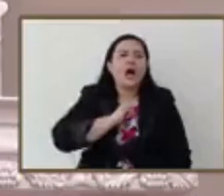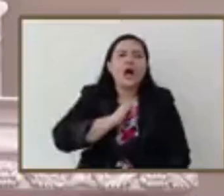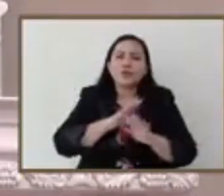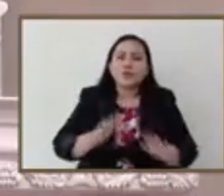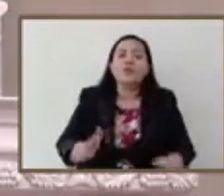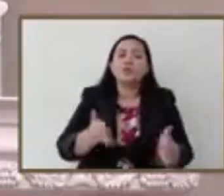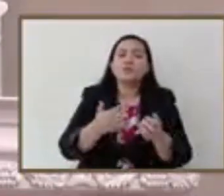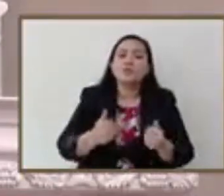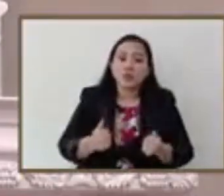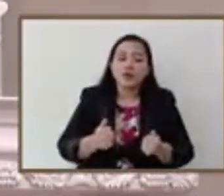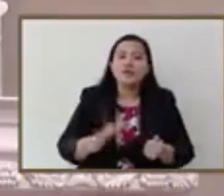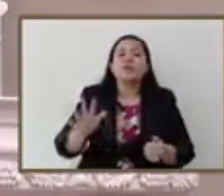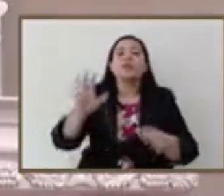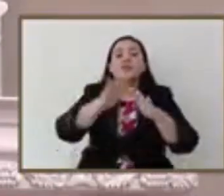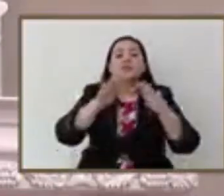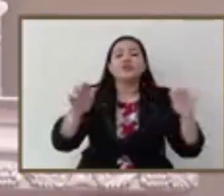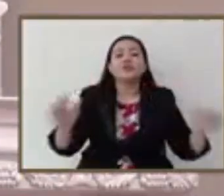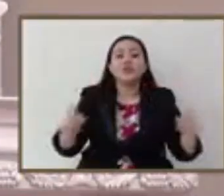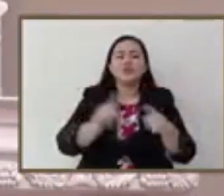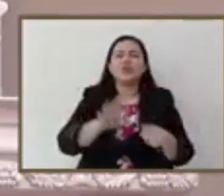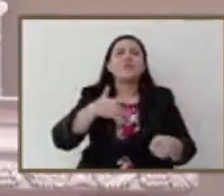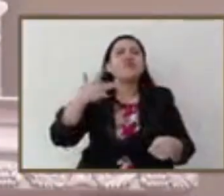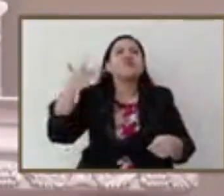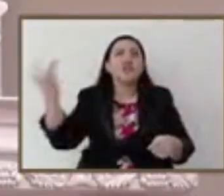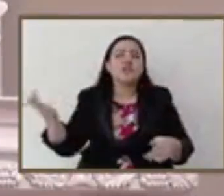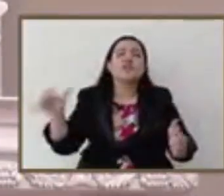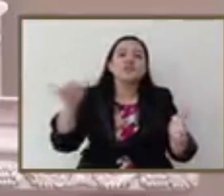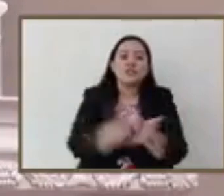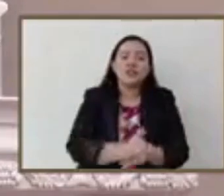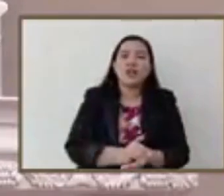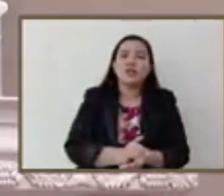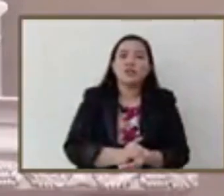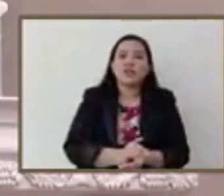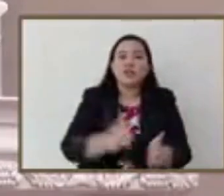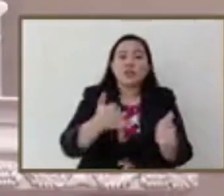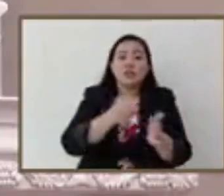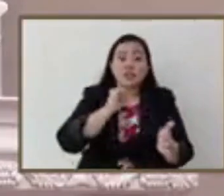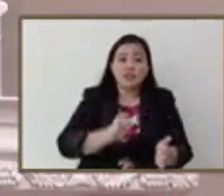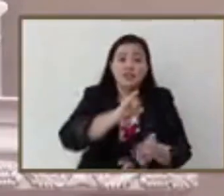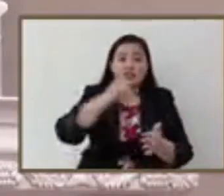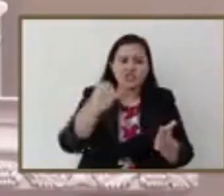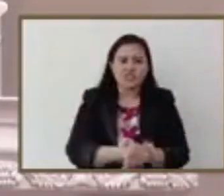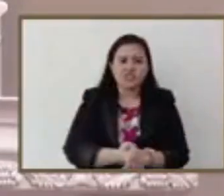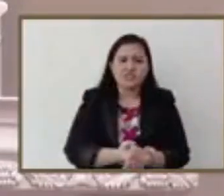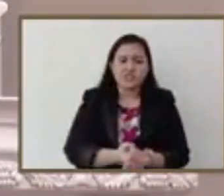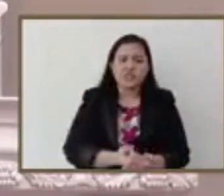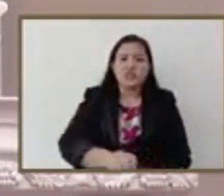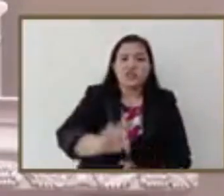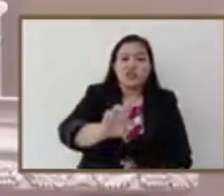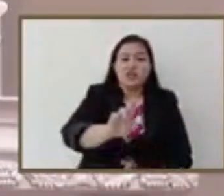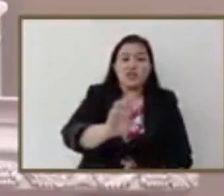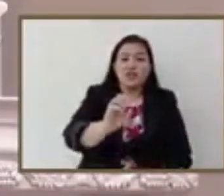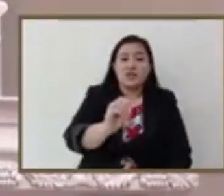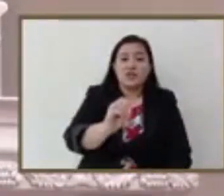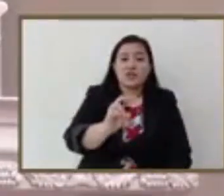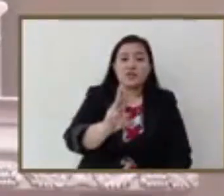It should be a special assembly. It should be a special gathering. Anong gagawin